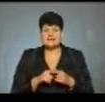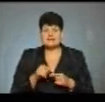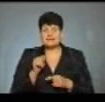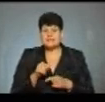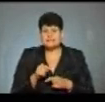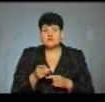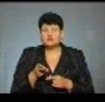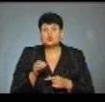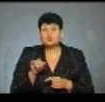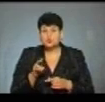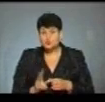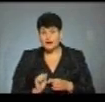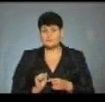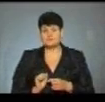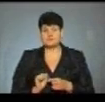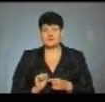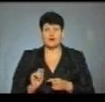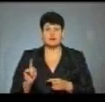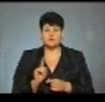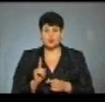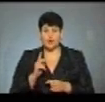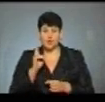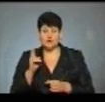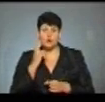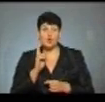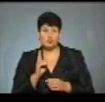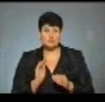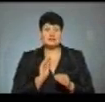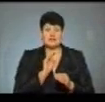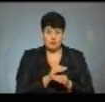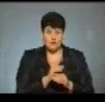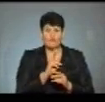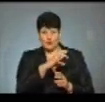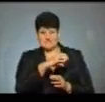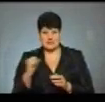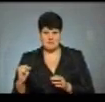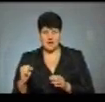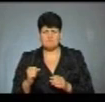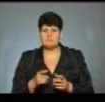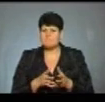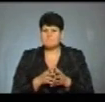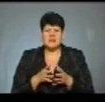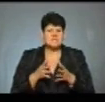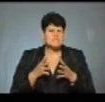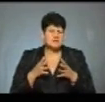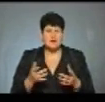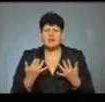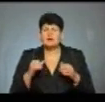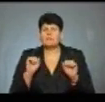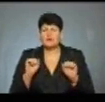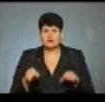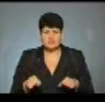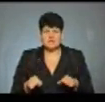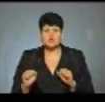яка, якщо ми десь комусь додамо, то десь ми заберемо. Ми максимально, скільки могли,